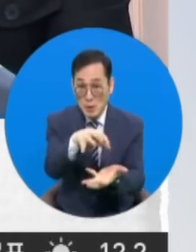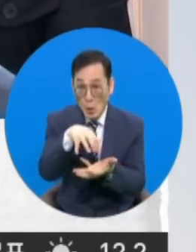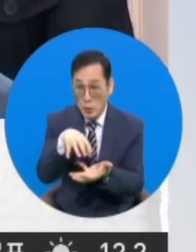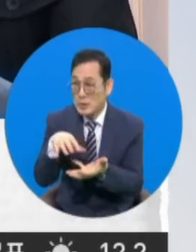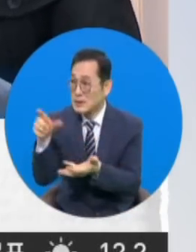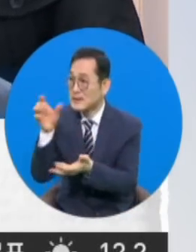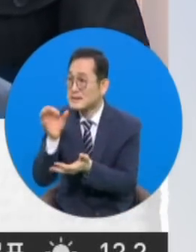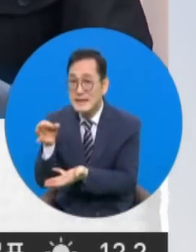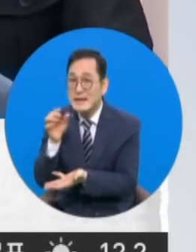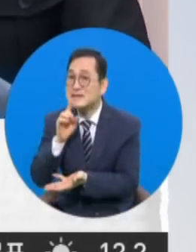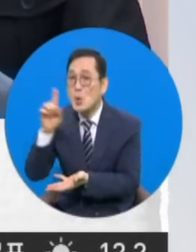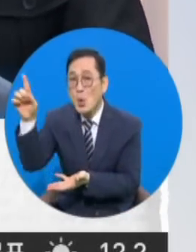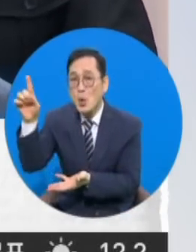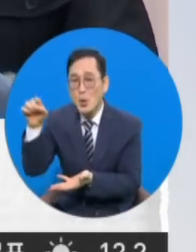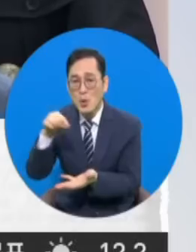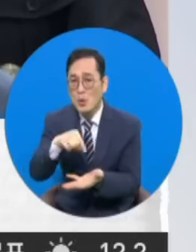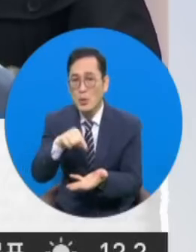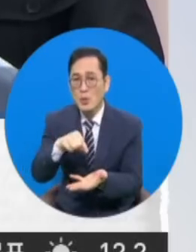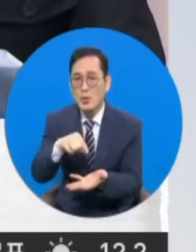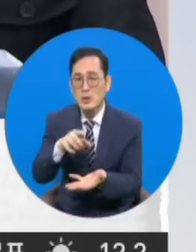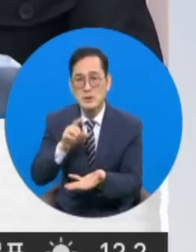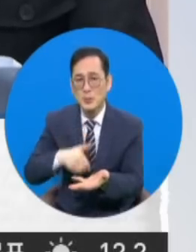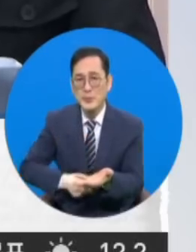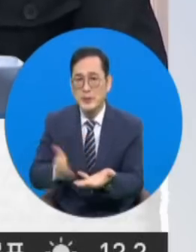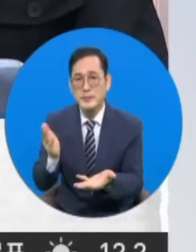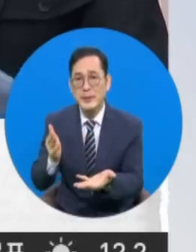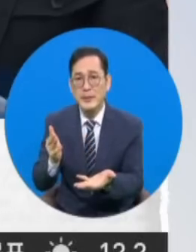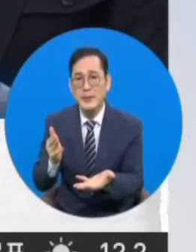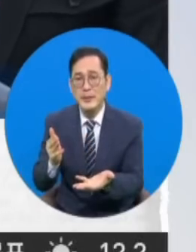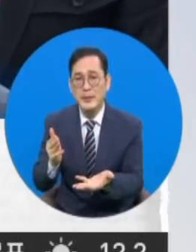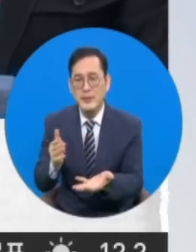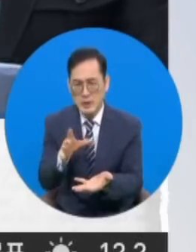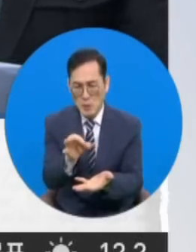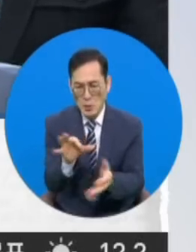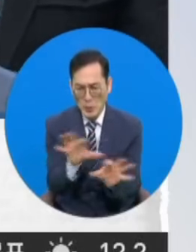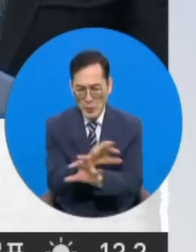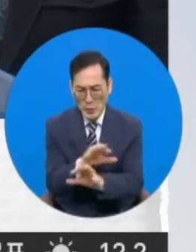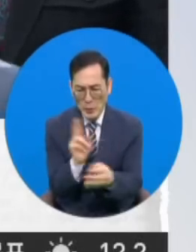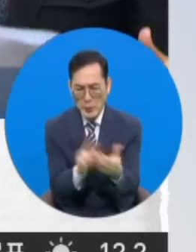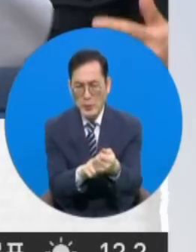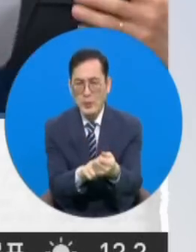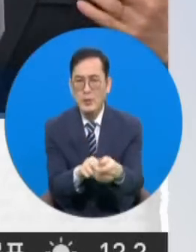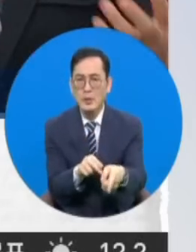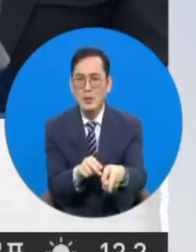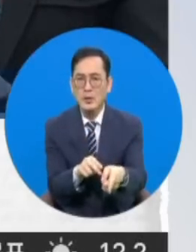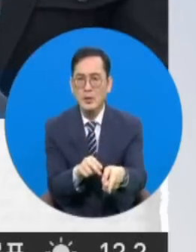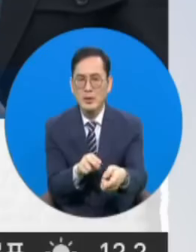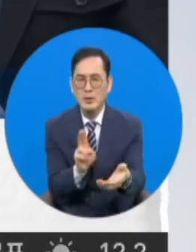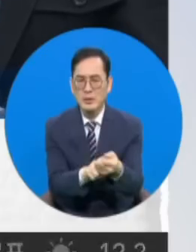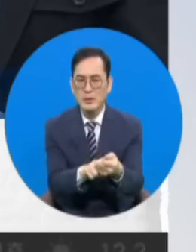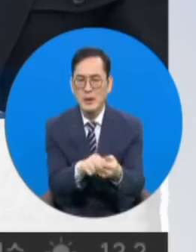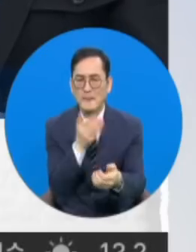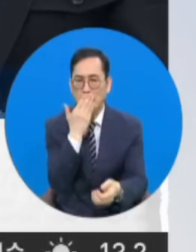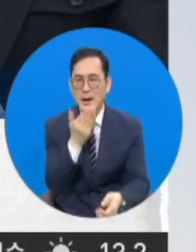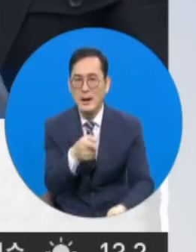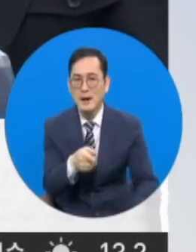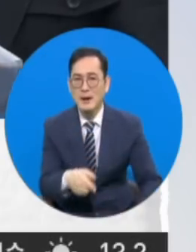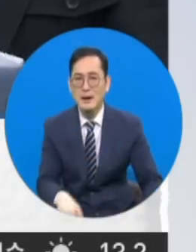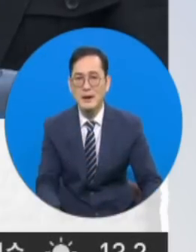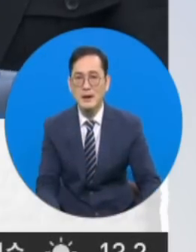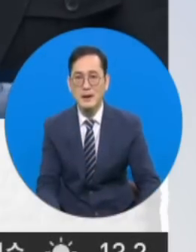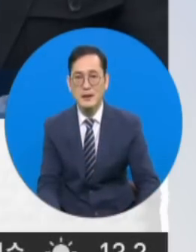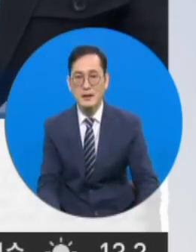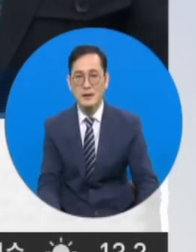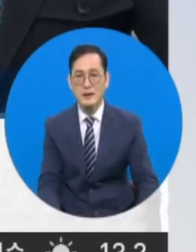부분이 있어요 이게 법적으로 위반이 되는지 안 되는지는 따져봐야겠지만 그러면 재산신고 대상인 재산을